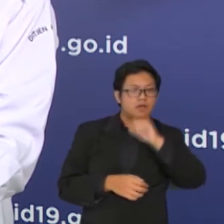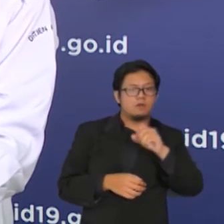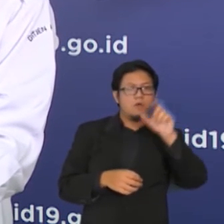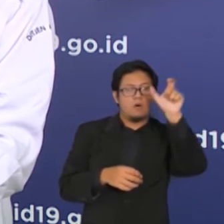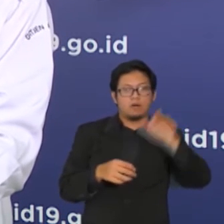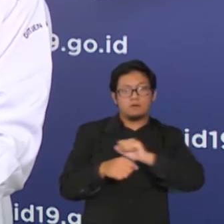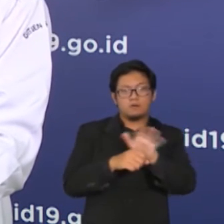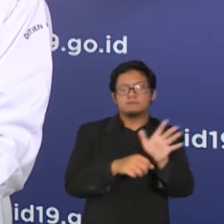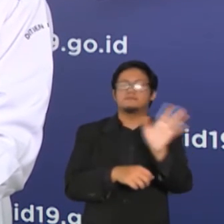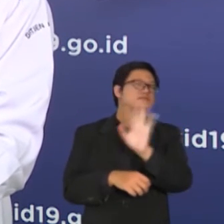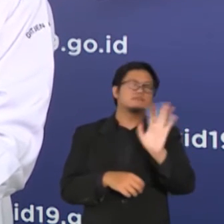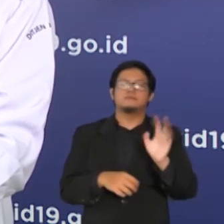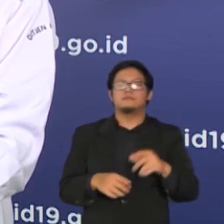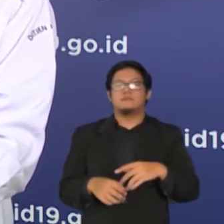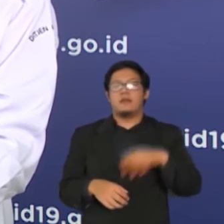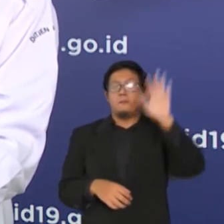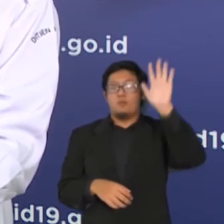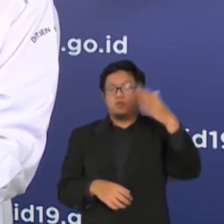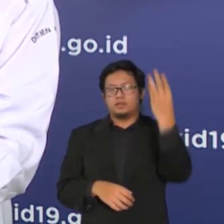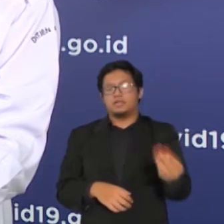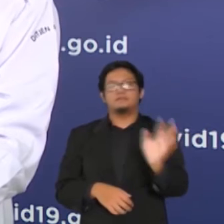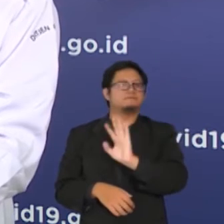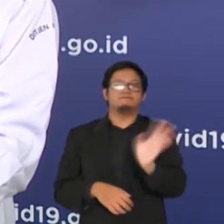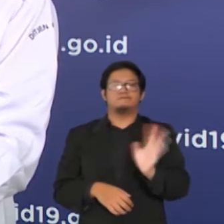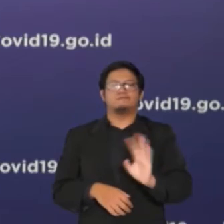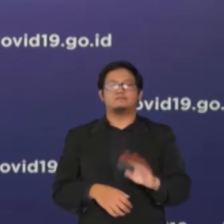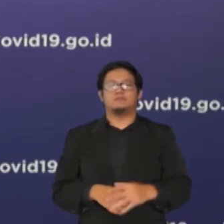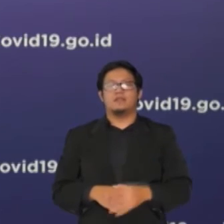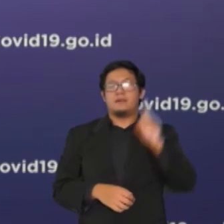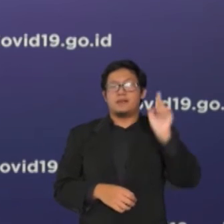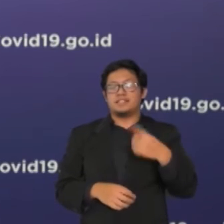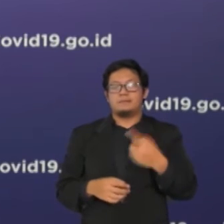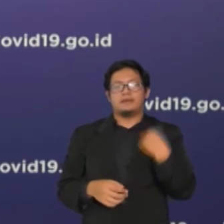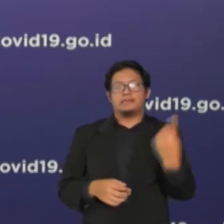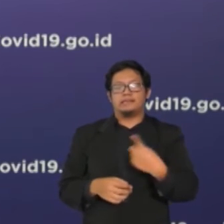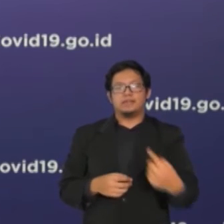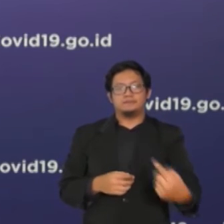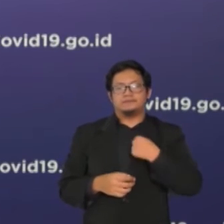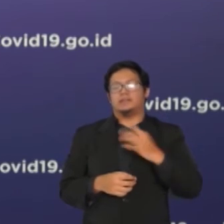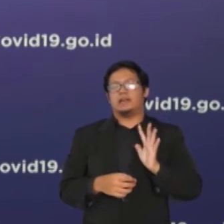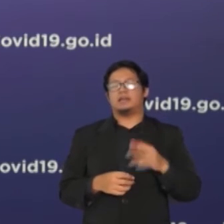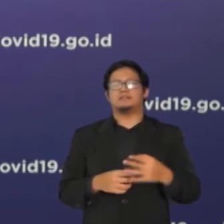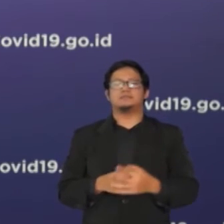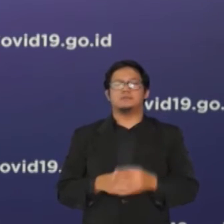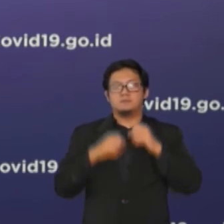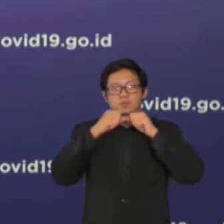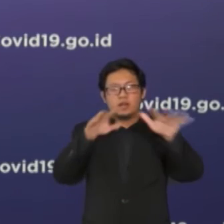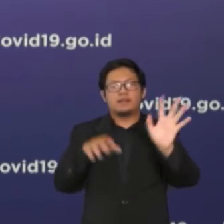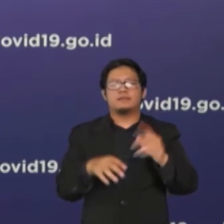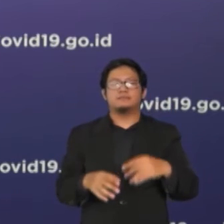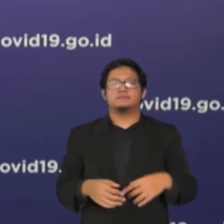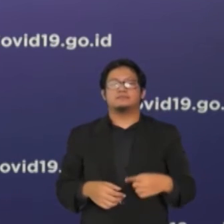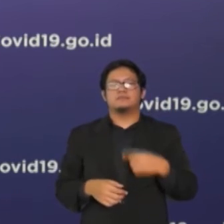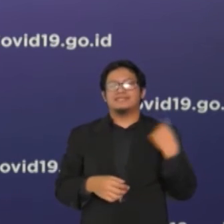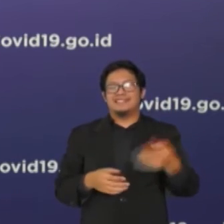jangan mudik pastikan kita tidak tertular dan tidak menulari perjalanan kita tidak